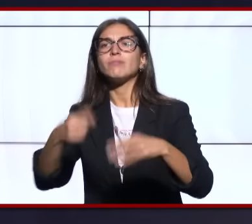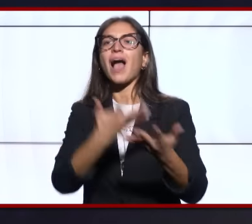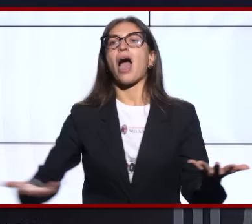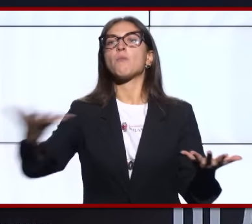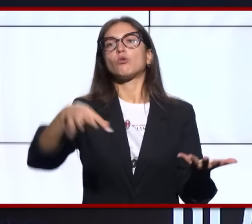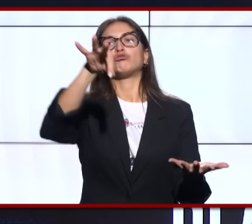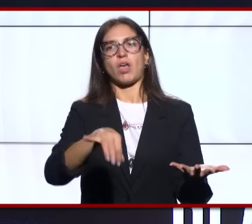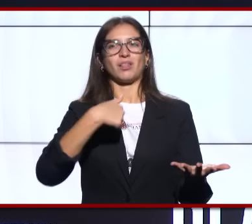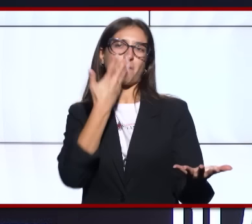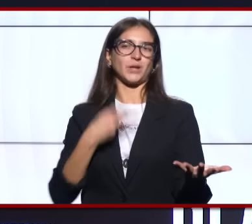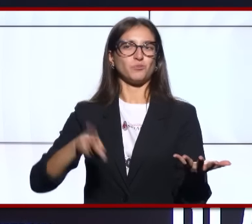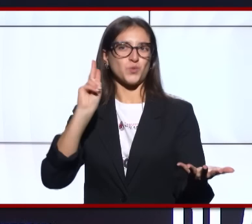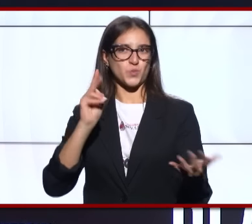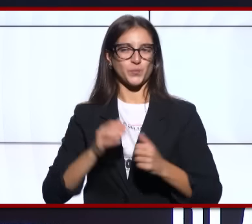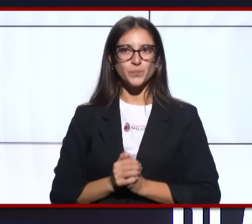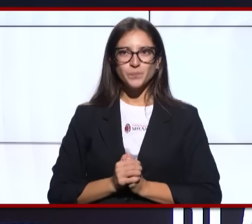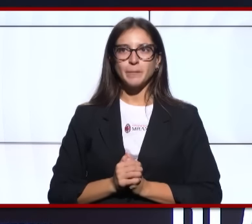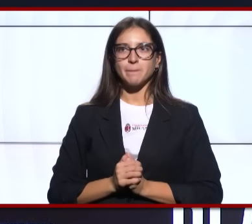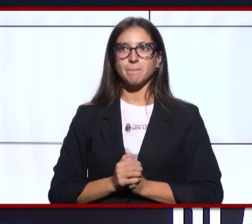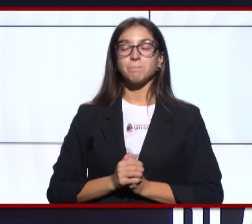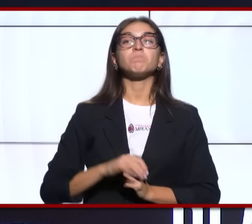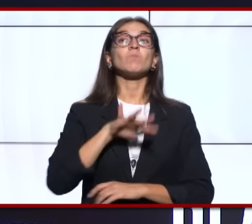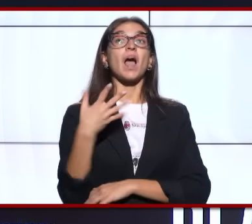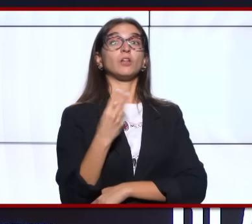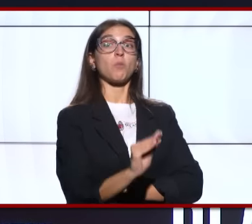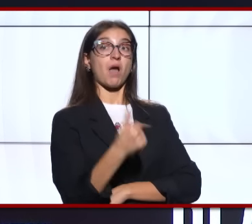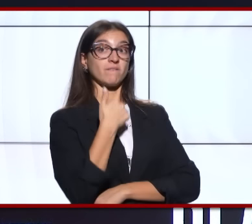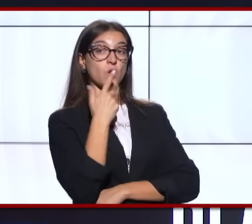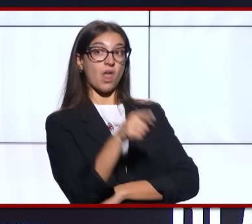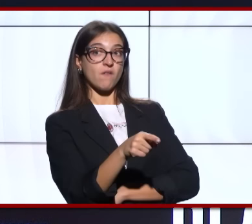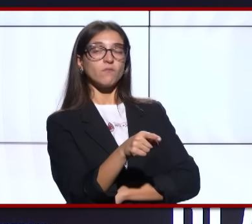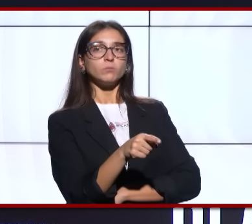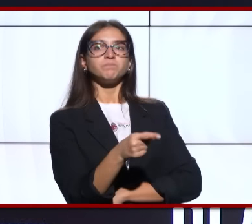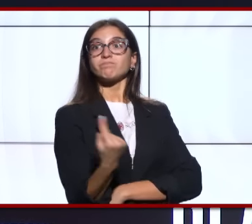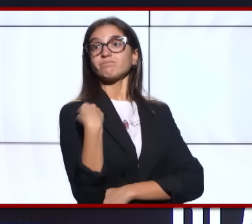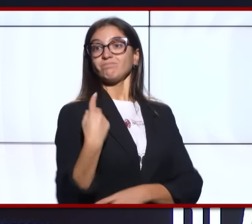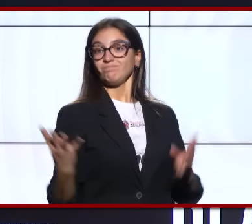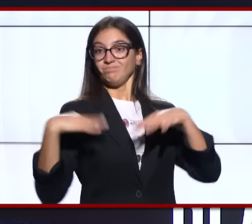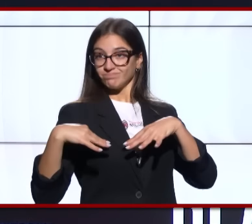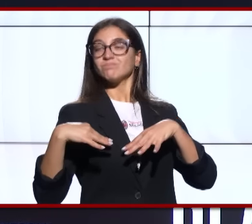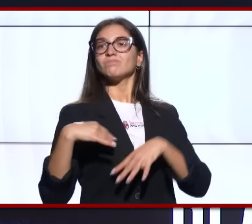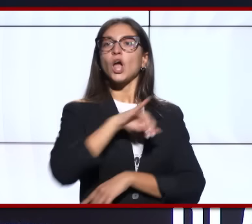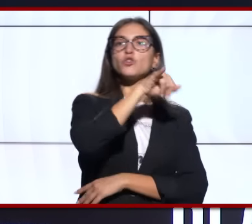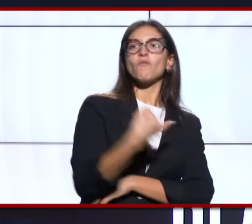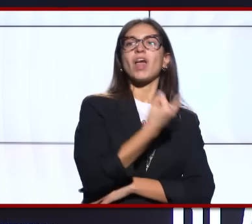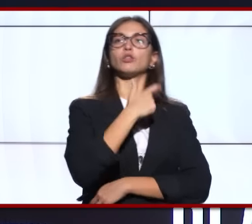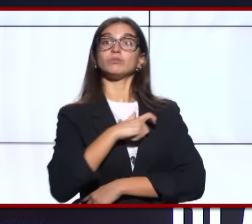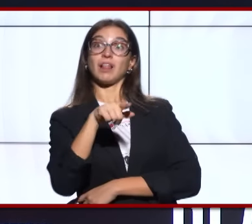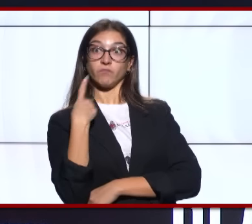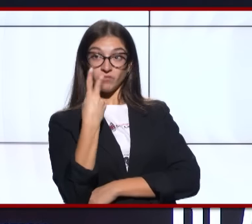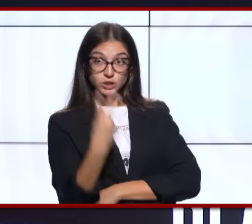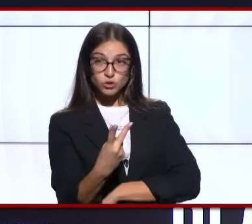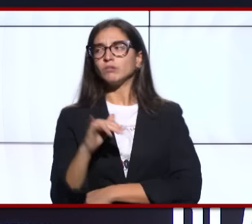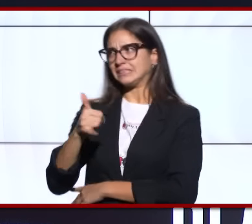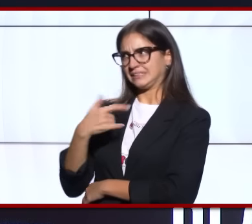mi piace più l'altra cosa però dipende se ha visto la partita di ieri sera Inter Juventus se l'ha vista allora le